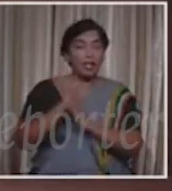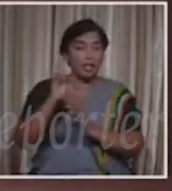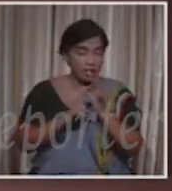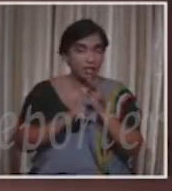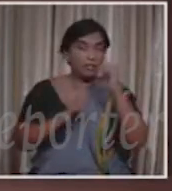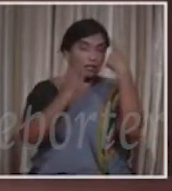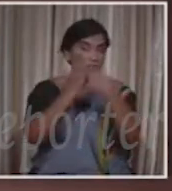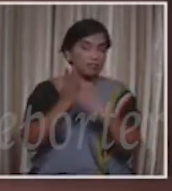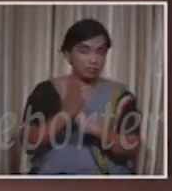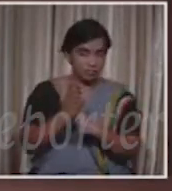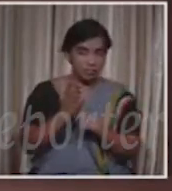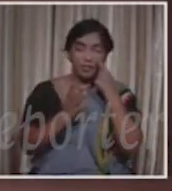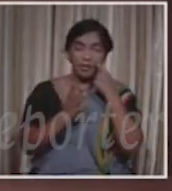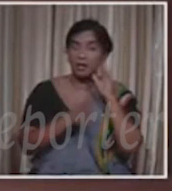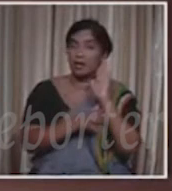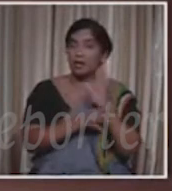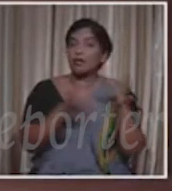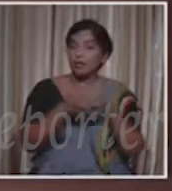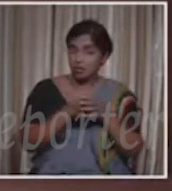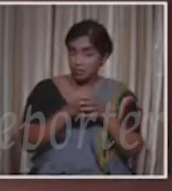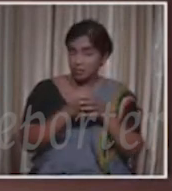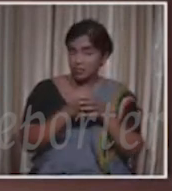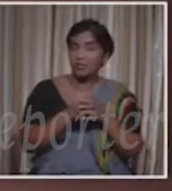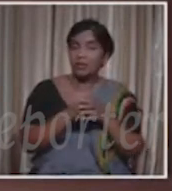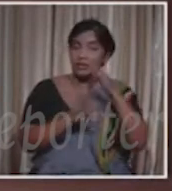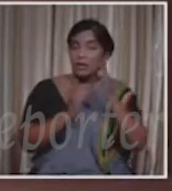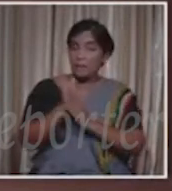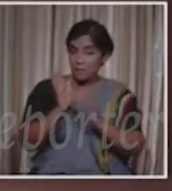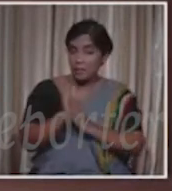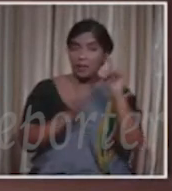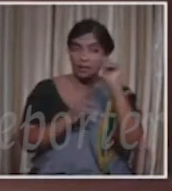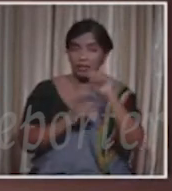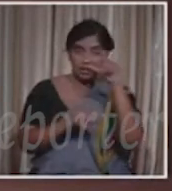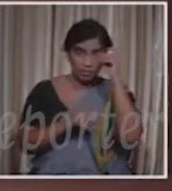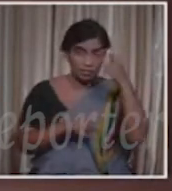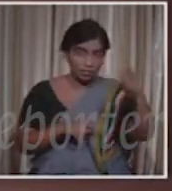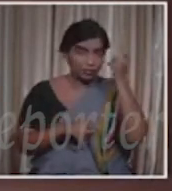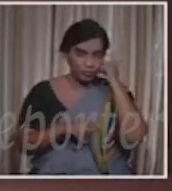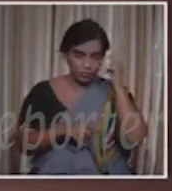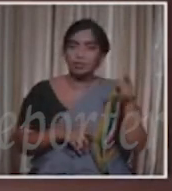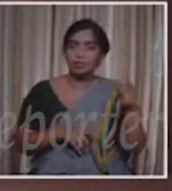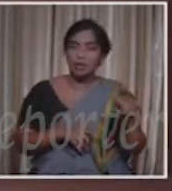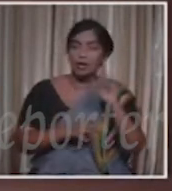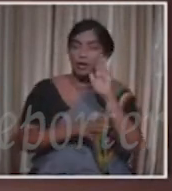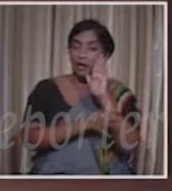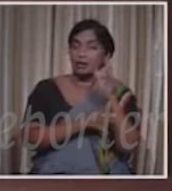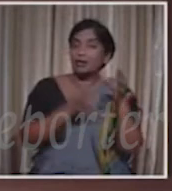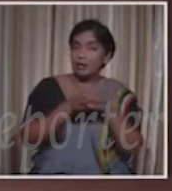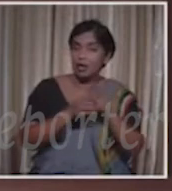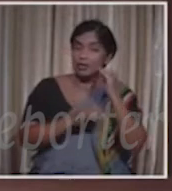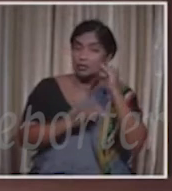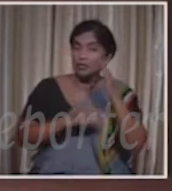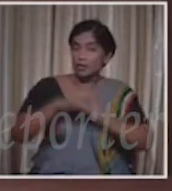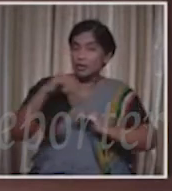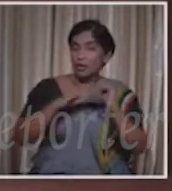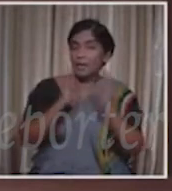නිදහස් පක්ෂයේ සමහර සමාජිකයන් මෛත්‍රීපාල සිරිසේන මහත්මයා සාක්ෂි දරන ඇති ශ්‍රී ලංකා නිදහස් පක්ෂ සමහර ක්‍රියාකාරී සමාජිකයන් ලැයිස්තු හැදලා පොලිසියට